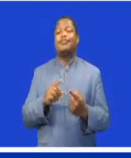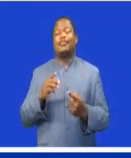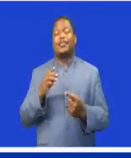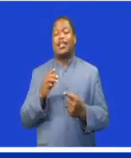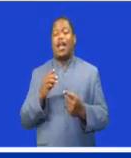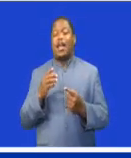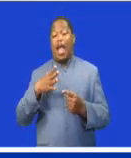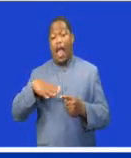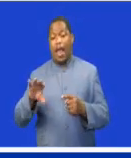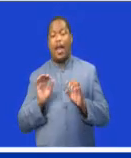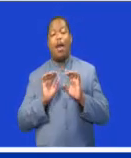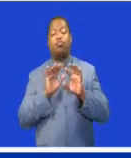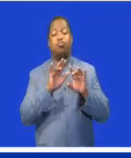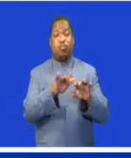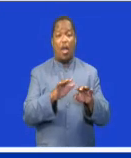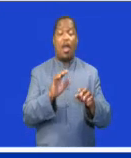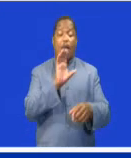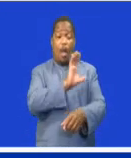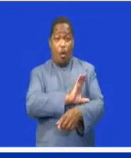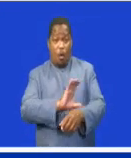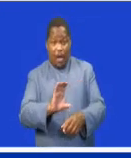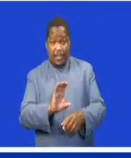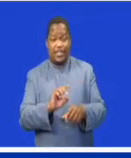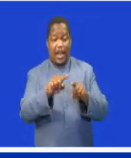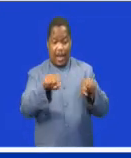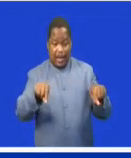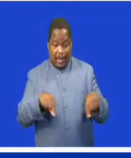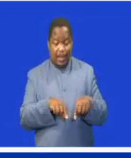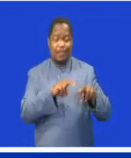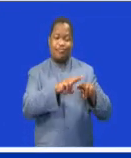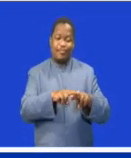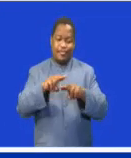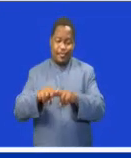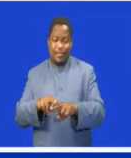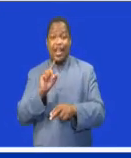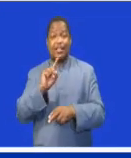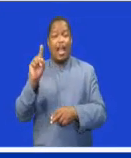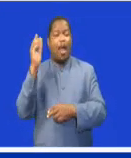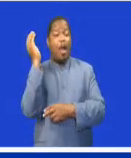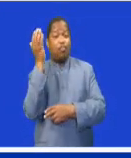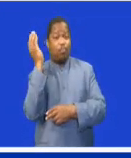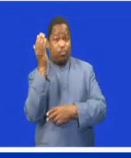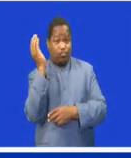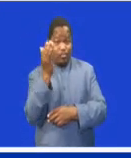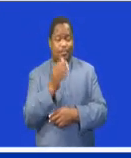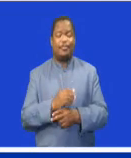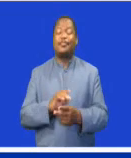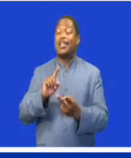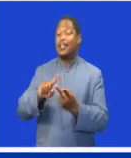emaklasini bekunene. Sicela ke labo labasita kakhulu kusineketa i-internet